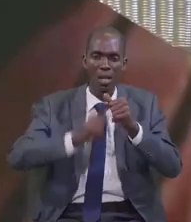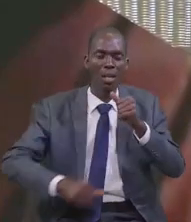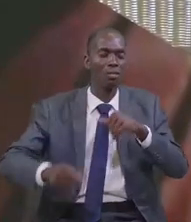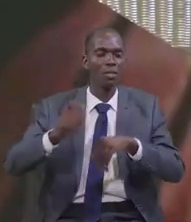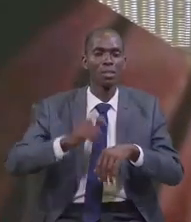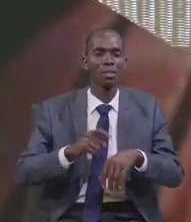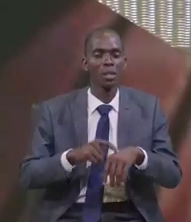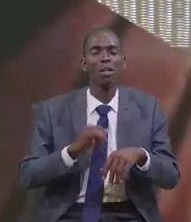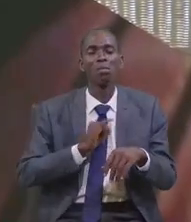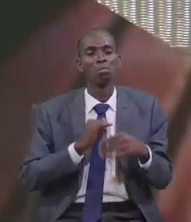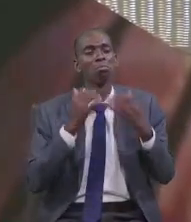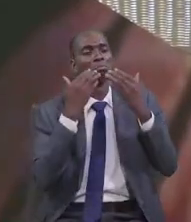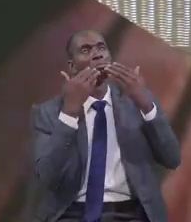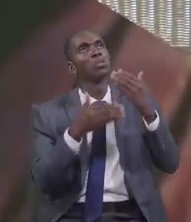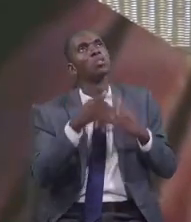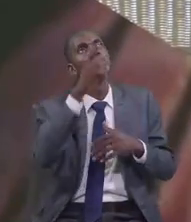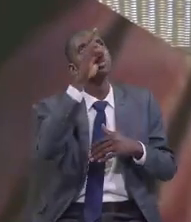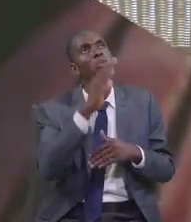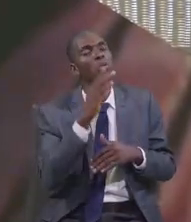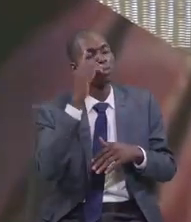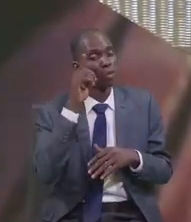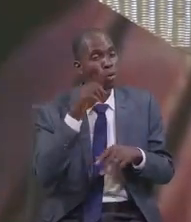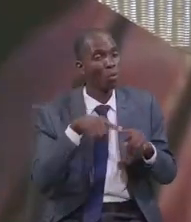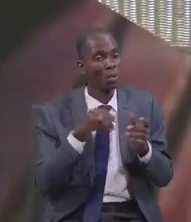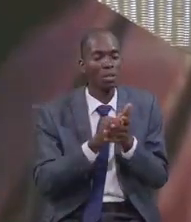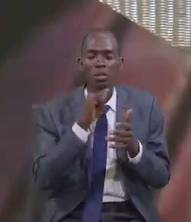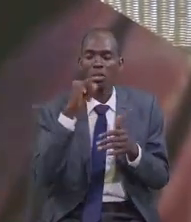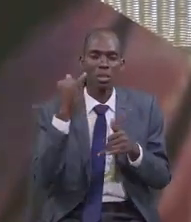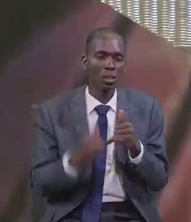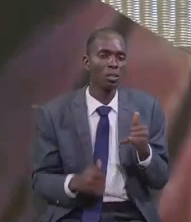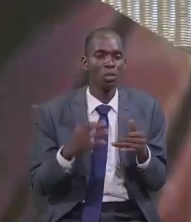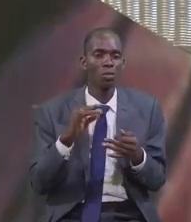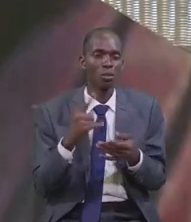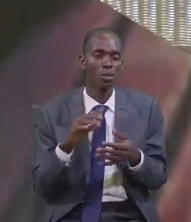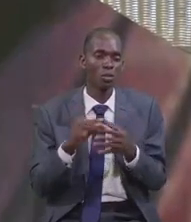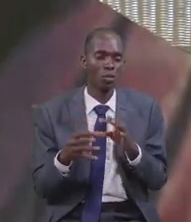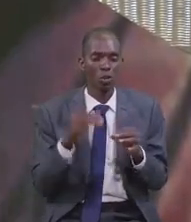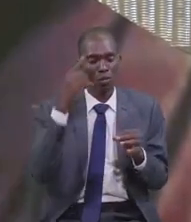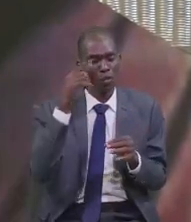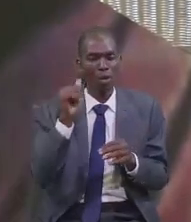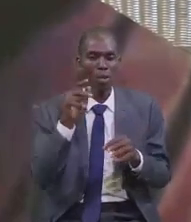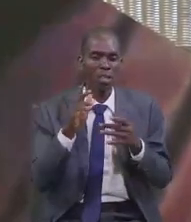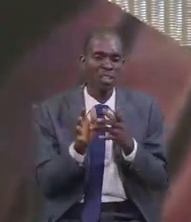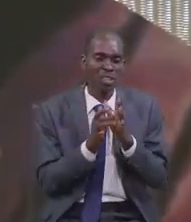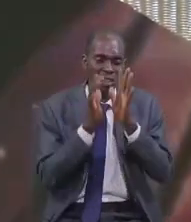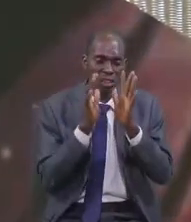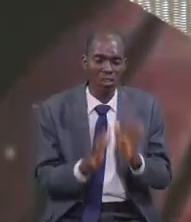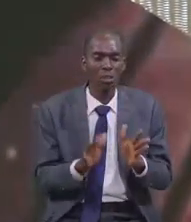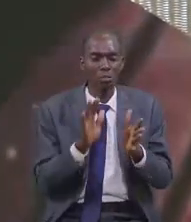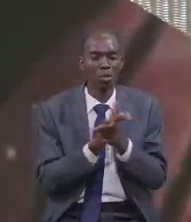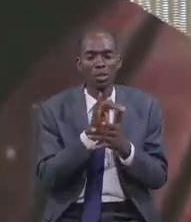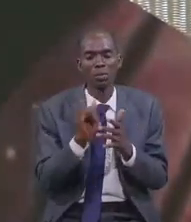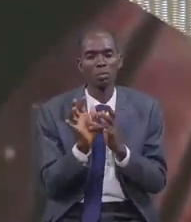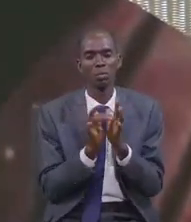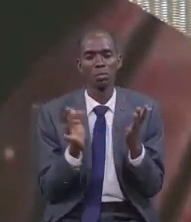l'histoire. Pour un Nazaréen, pour un croyant qui croit la Bible, Christ doit vivre au-dedans de